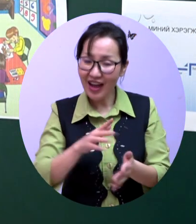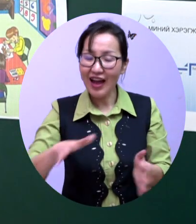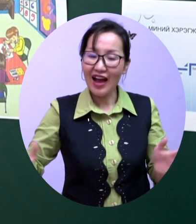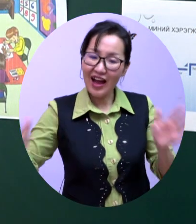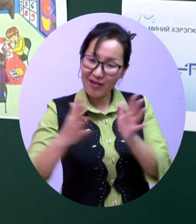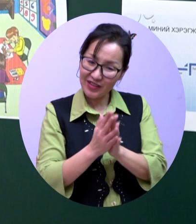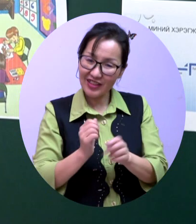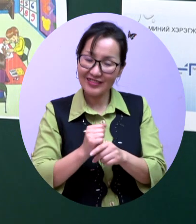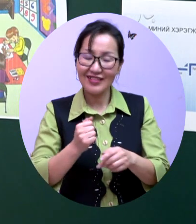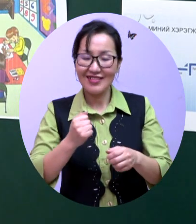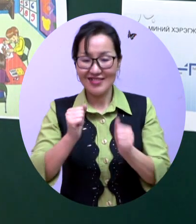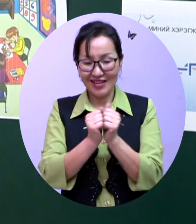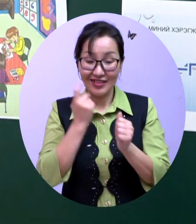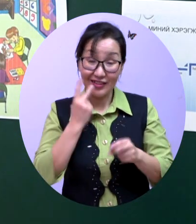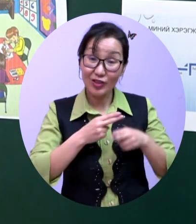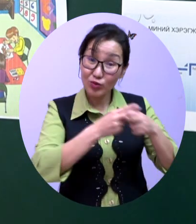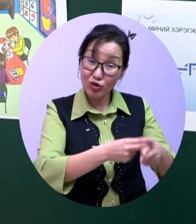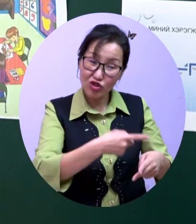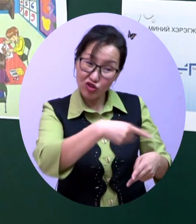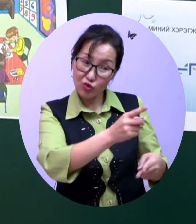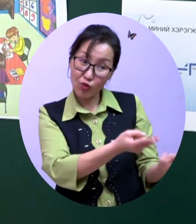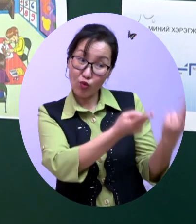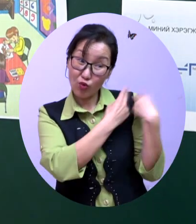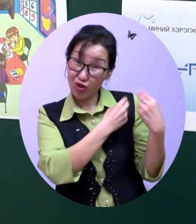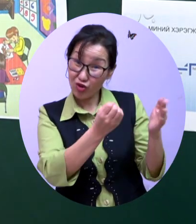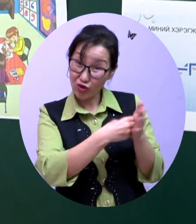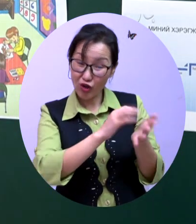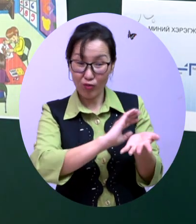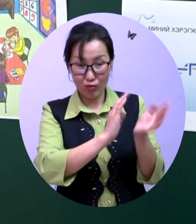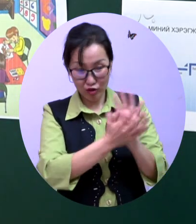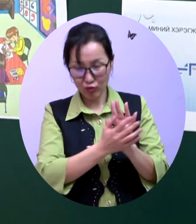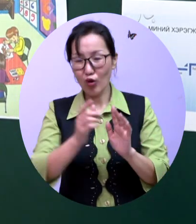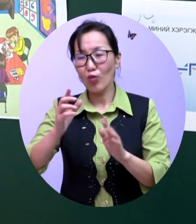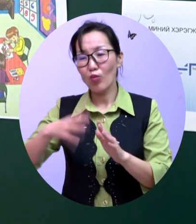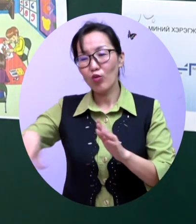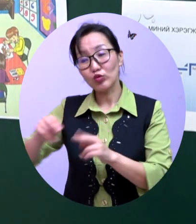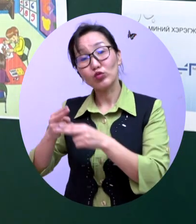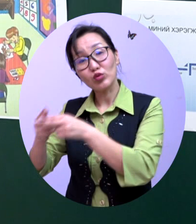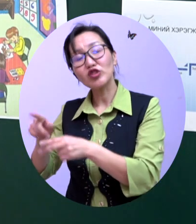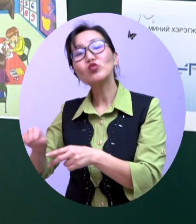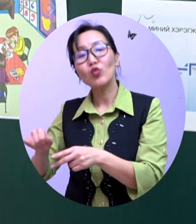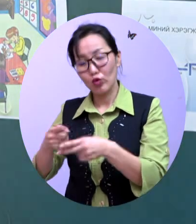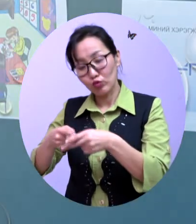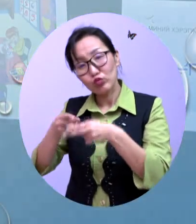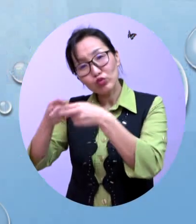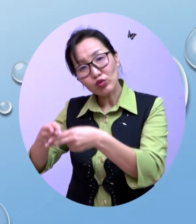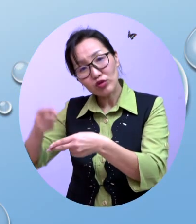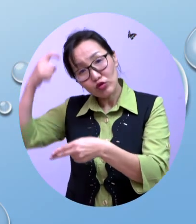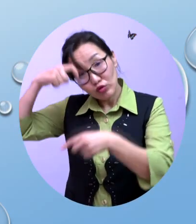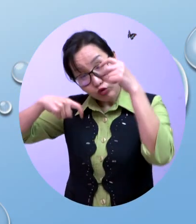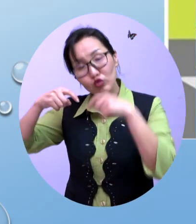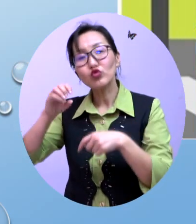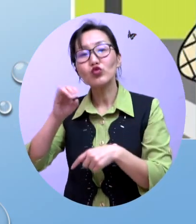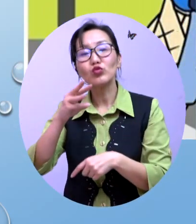найздаа туслах нь чиний үүрэг мэт боловч бас бусдад тусалж байгаа тус юм шүү хүүхдүүдээ.